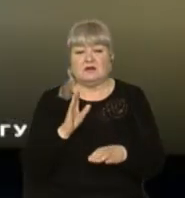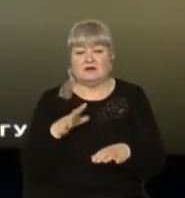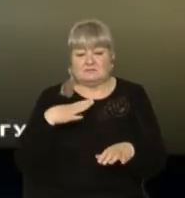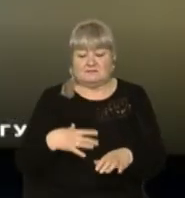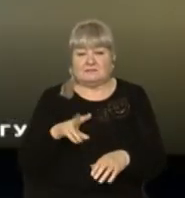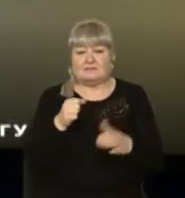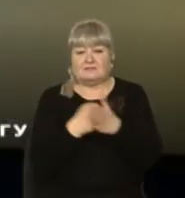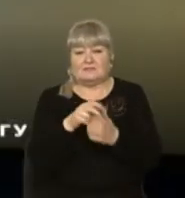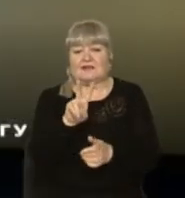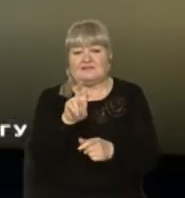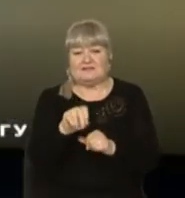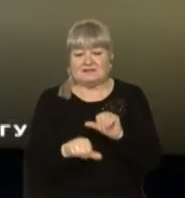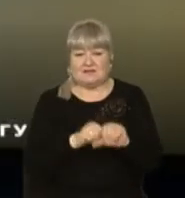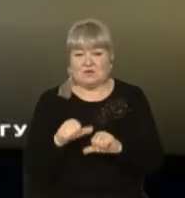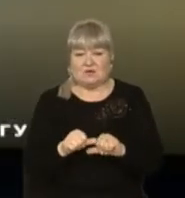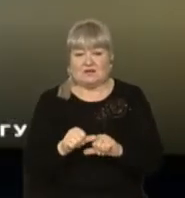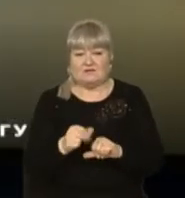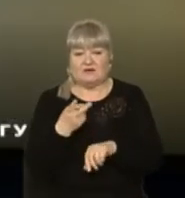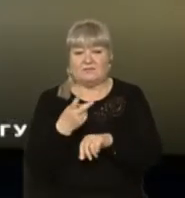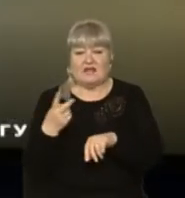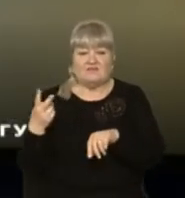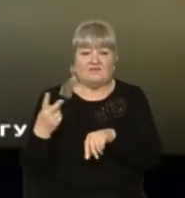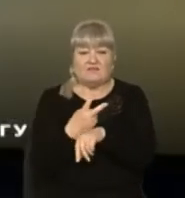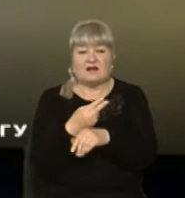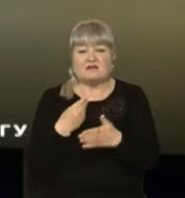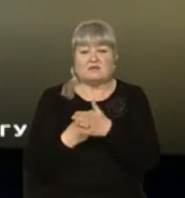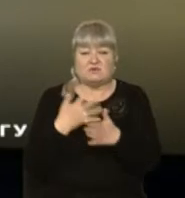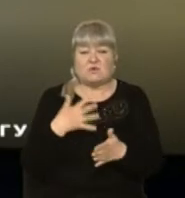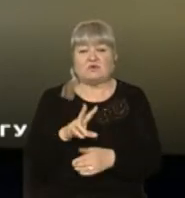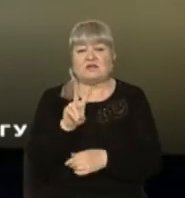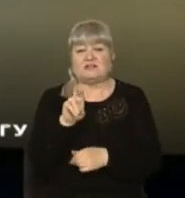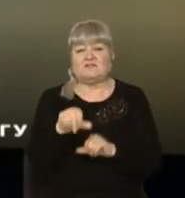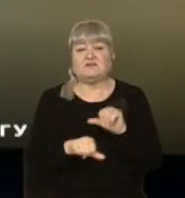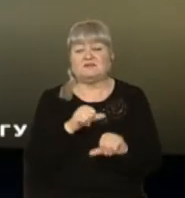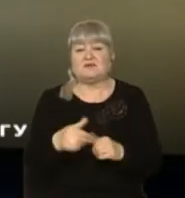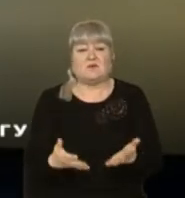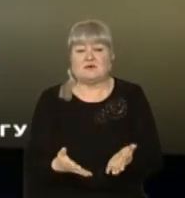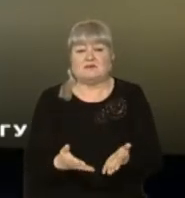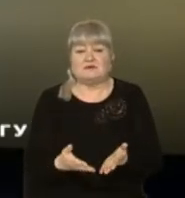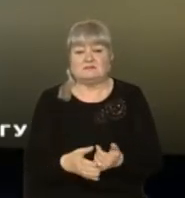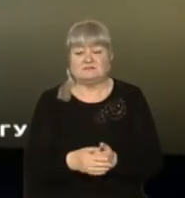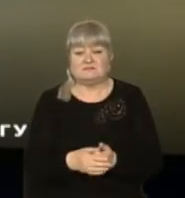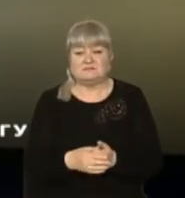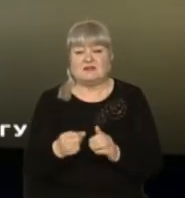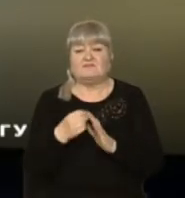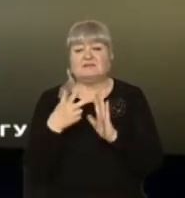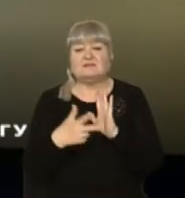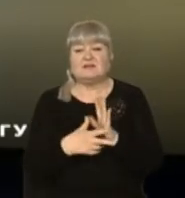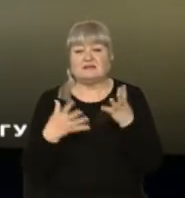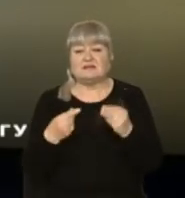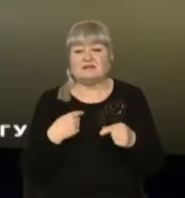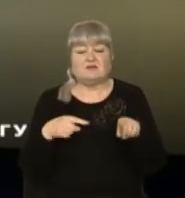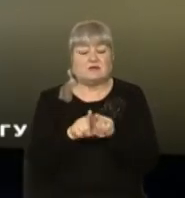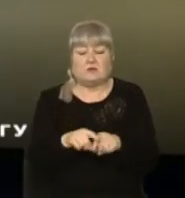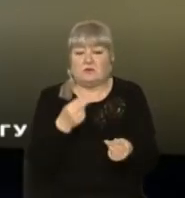уявіть собі результат. В 2 рази дорожче, у 200 років, навіть не можна сказати у 200 років, 18 днів. Я такого взагалі